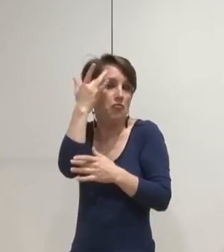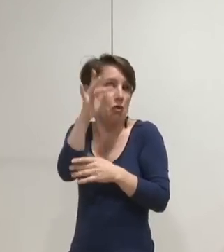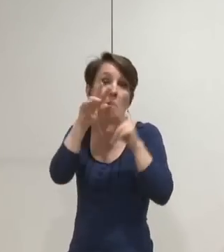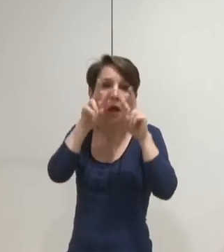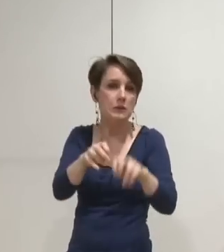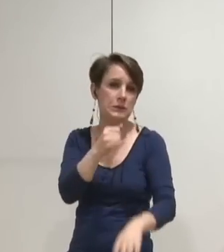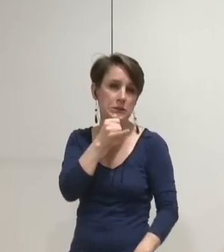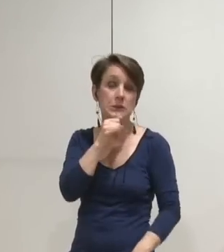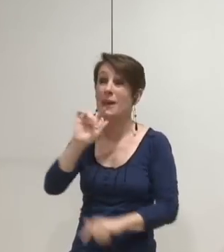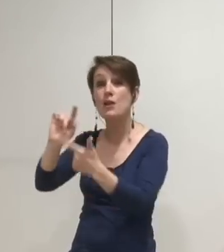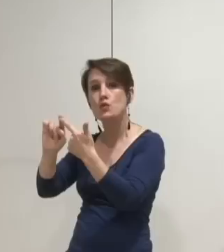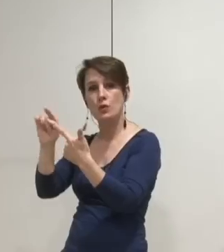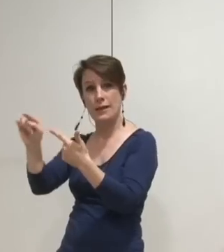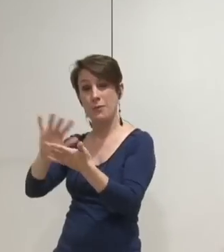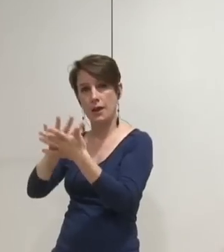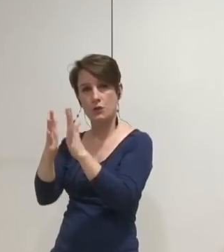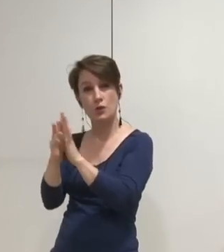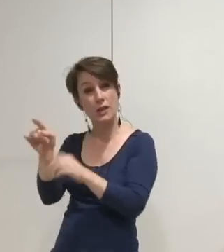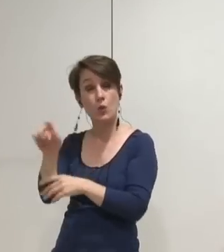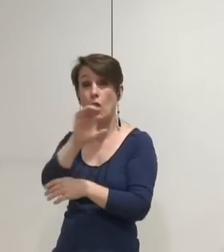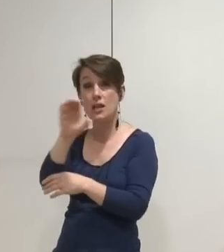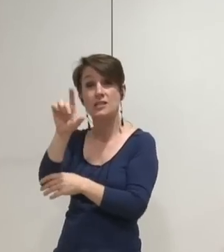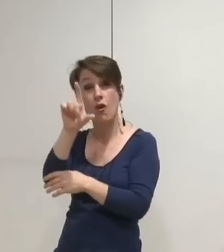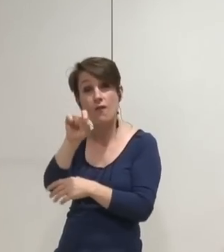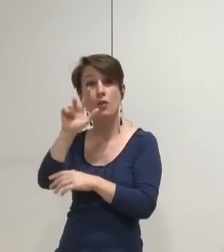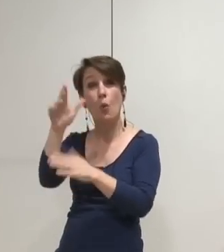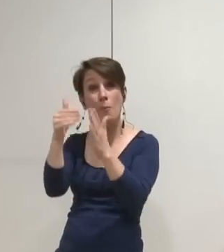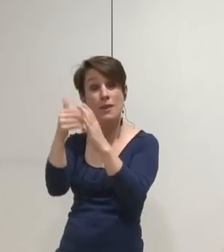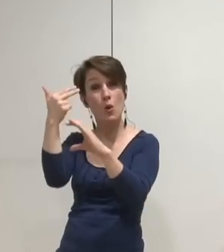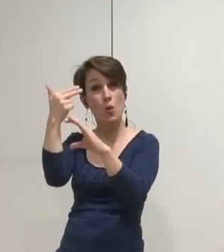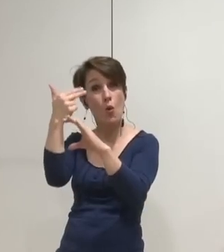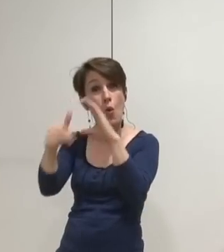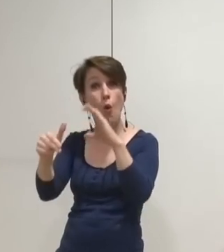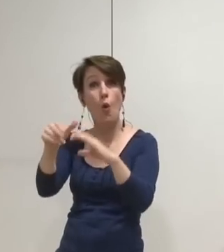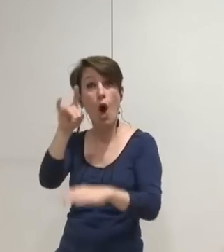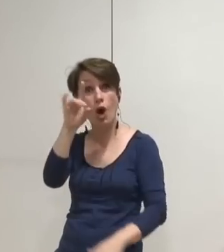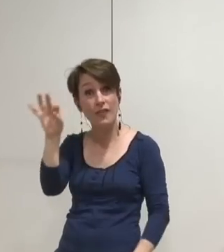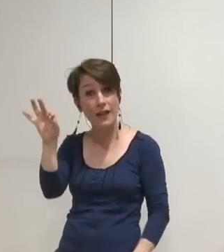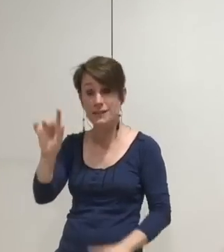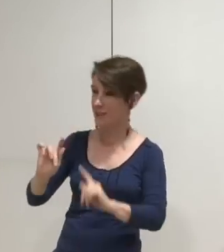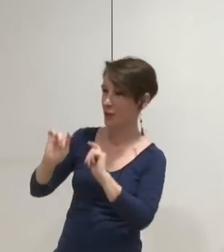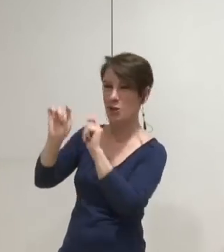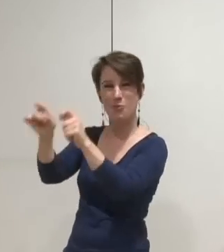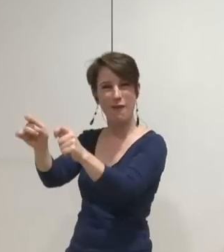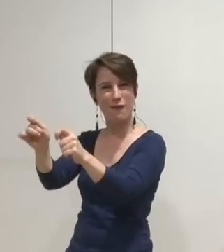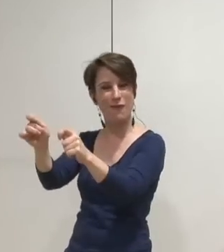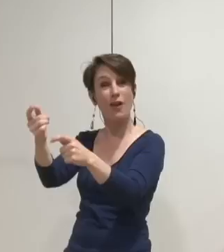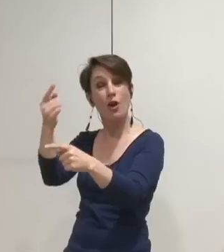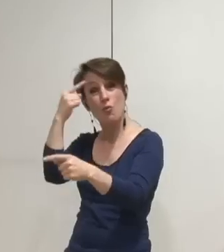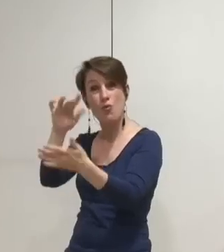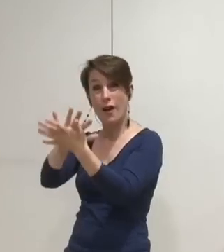publique le marché qui reprè 123000 € hors taxe a été attribué à une